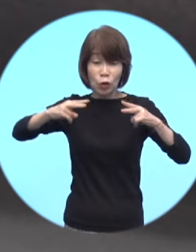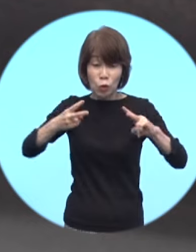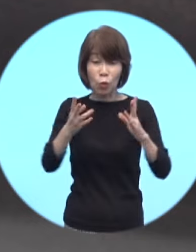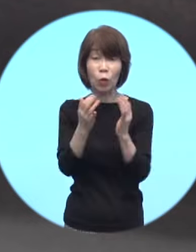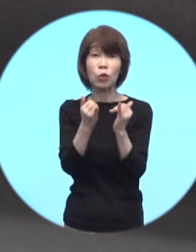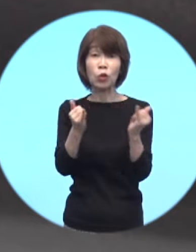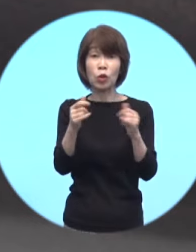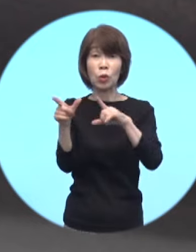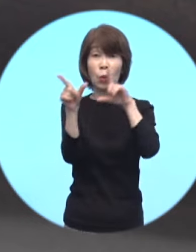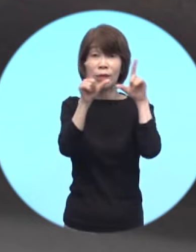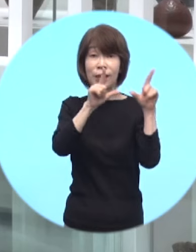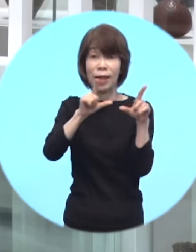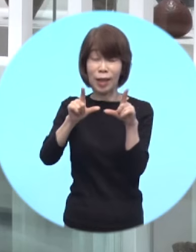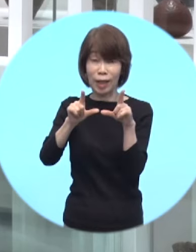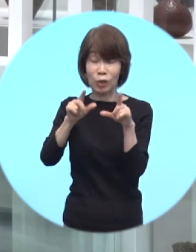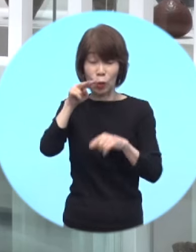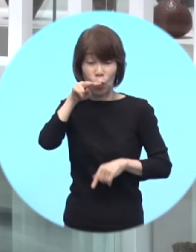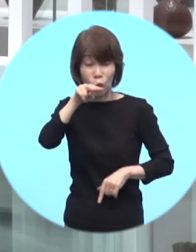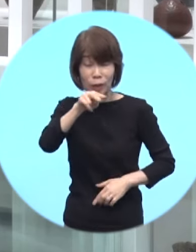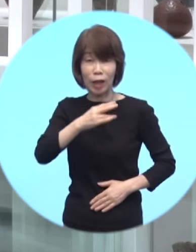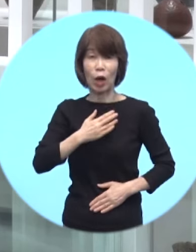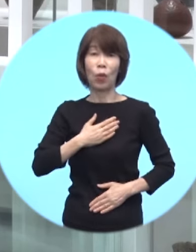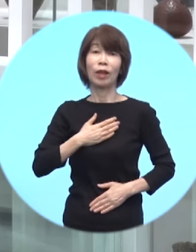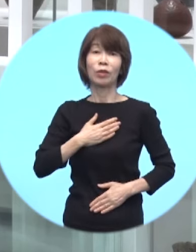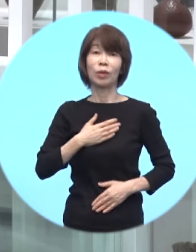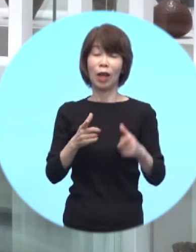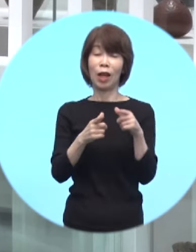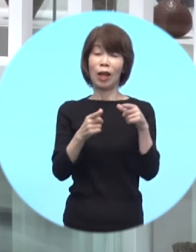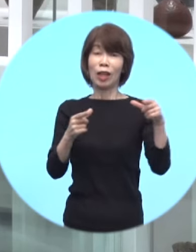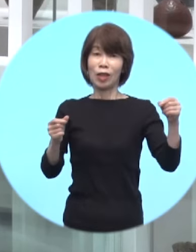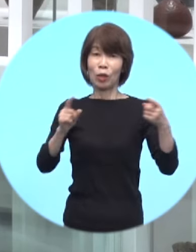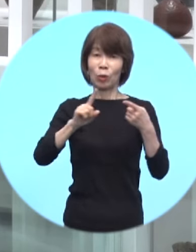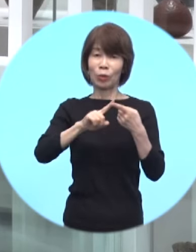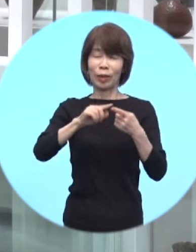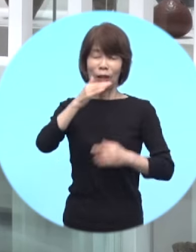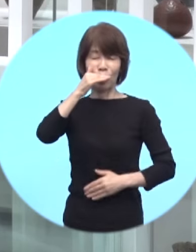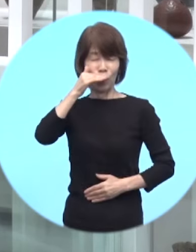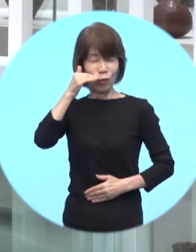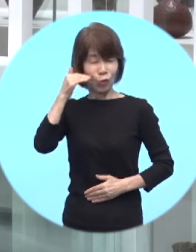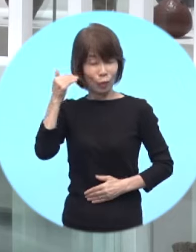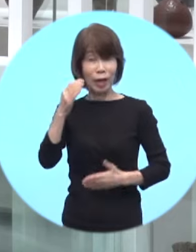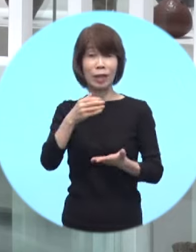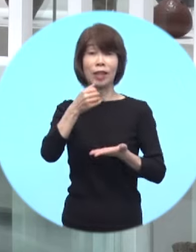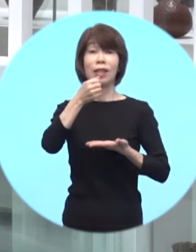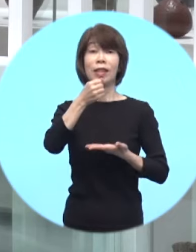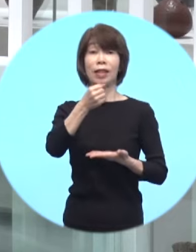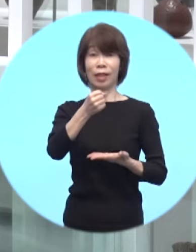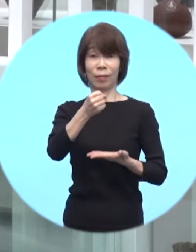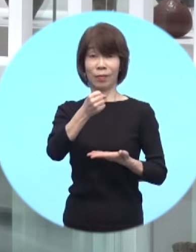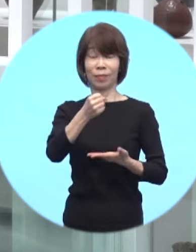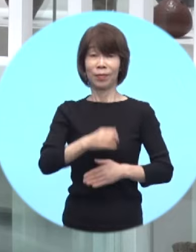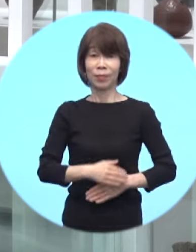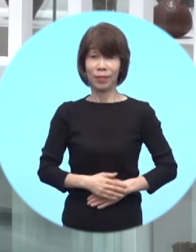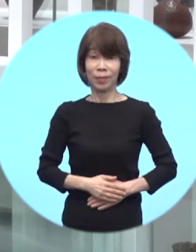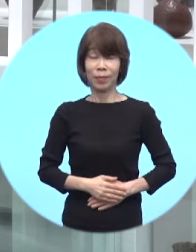く示すということで、非常に全国的にも高い評価を受けている貴重な遺跡が中屋沢遺跡なんです